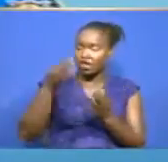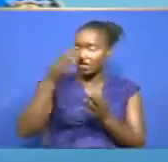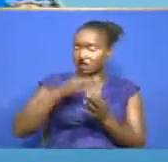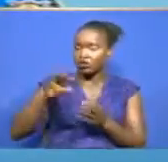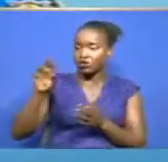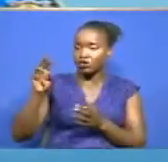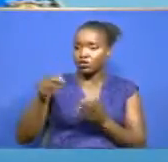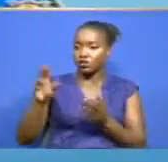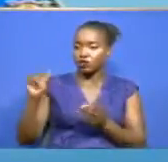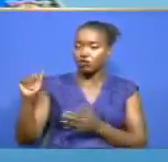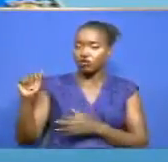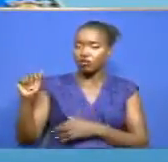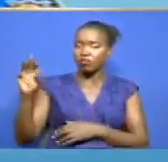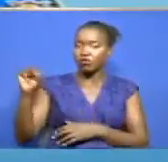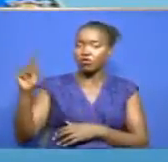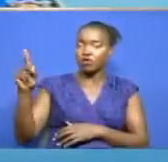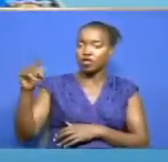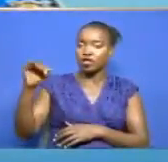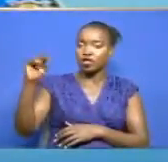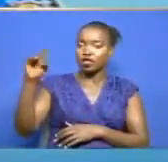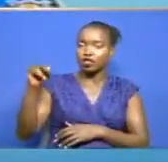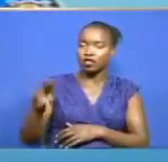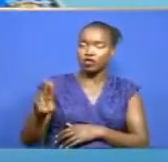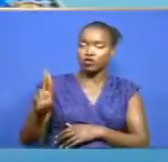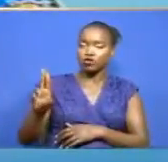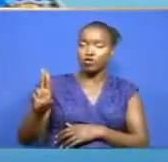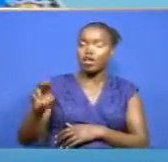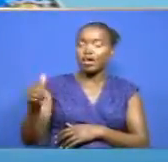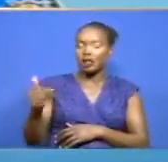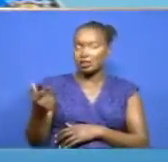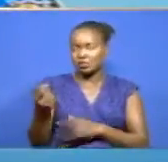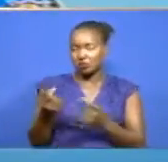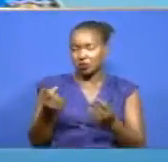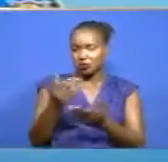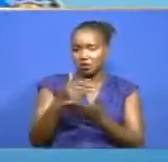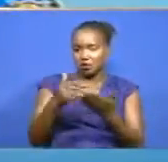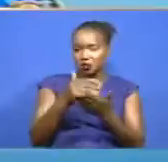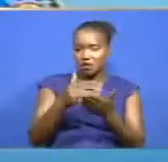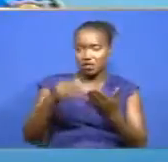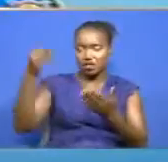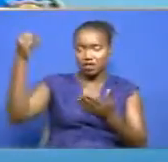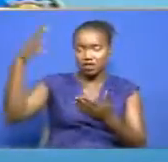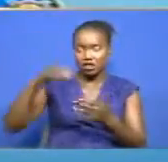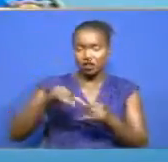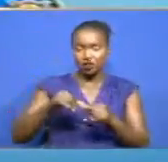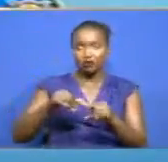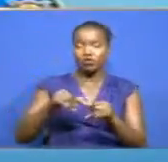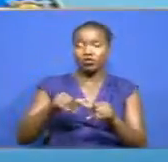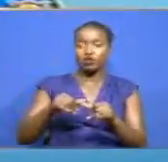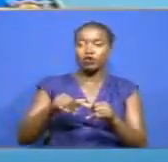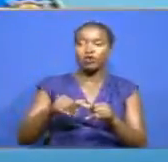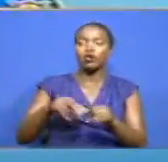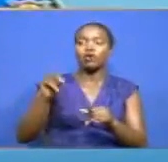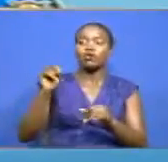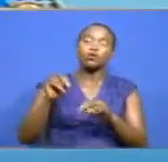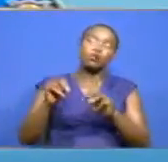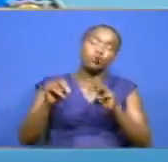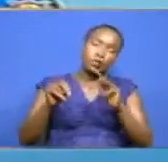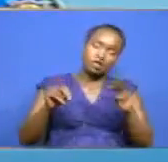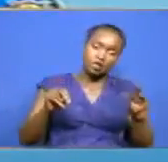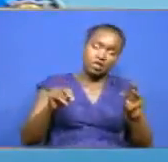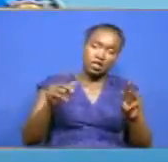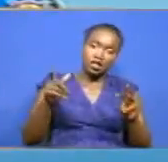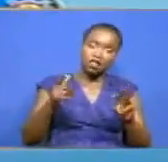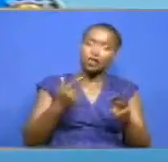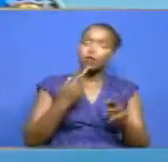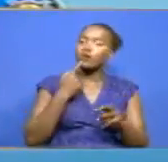Mwambao wa pwani kutakuwa na rasharasha za mvua katika sehemu chache na kupisha vipindi vya jua. Maeneo ya kaskazini mashariki na maeneo ya ziwa Turkana